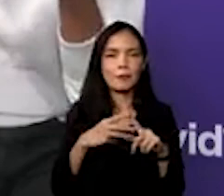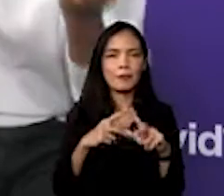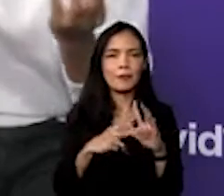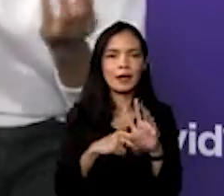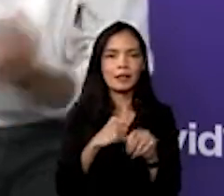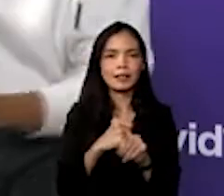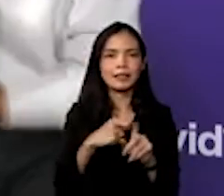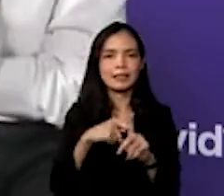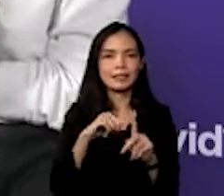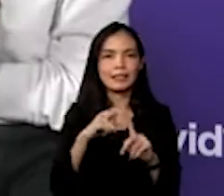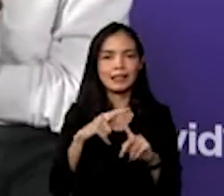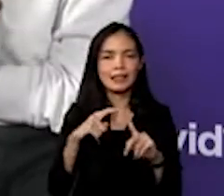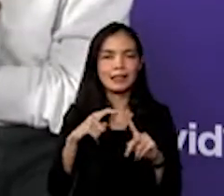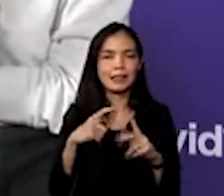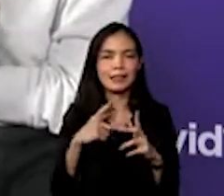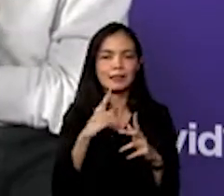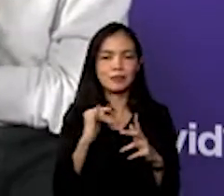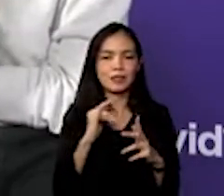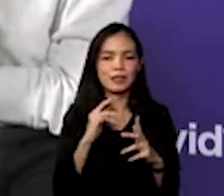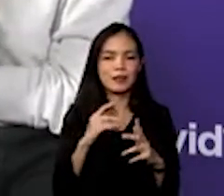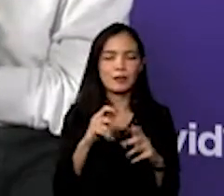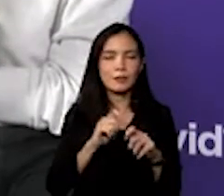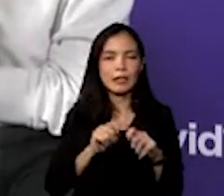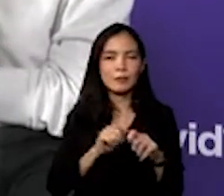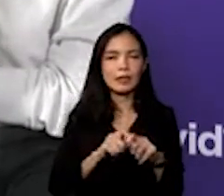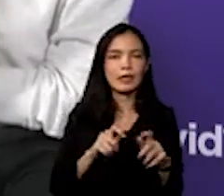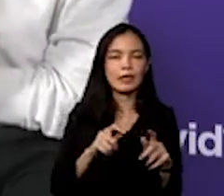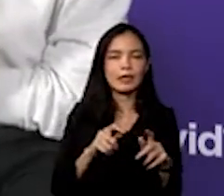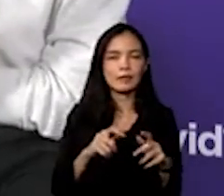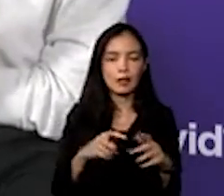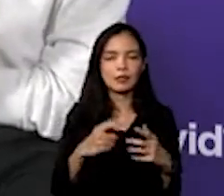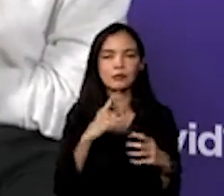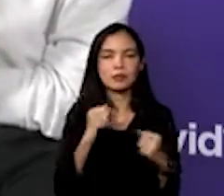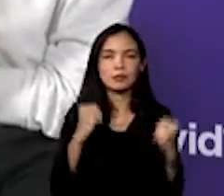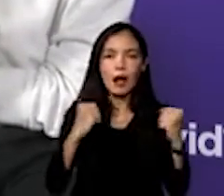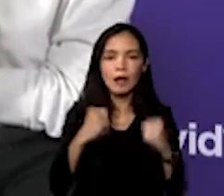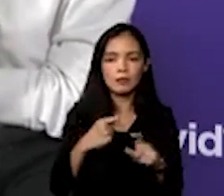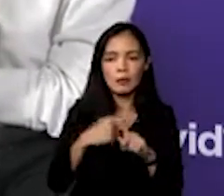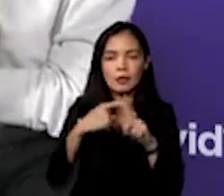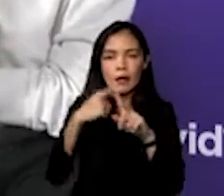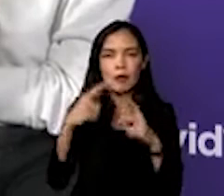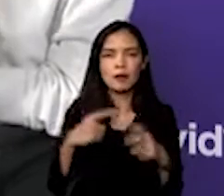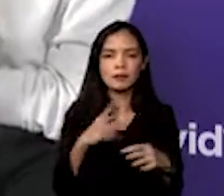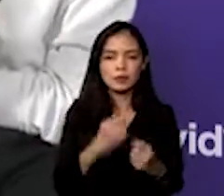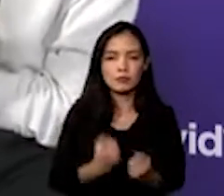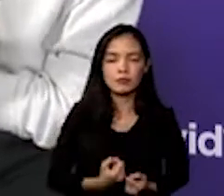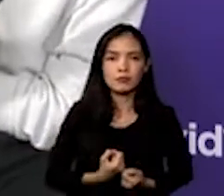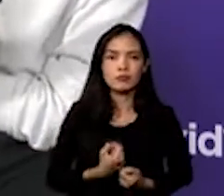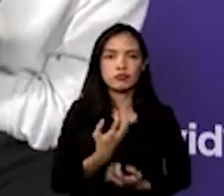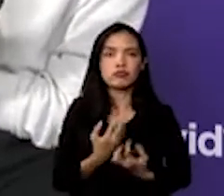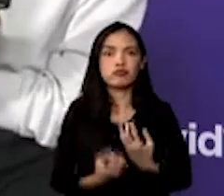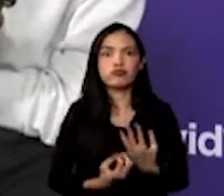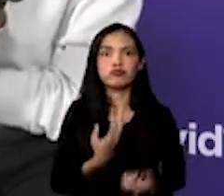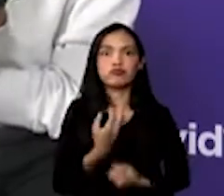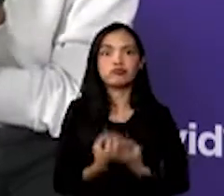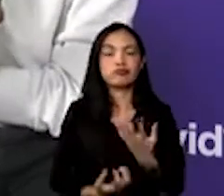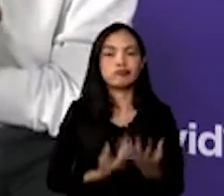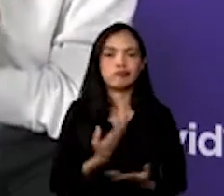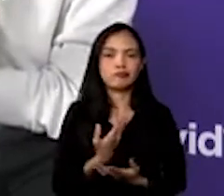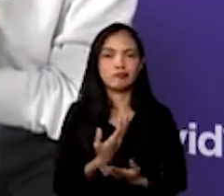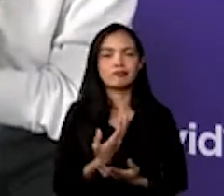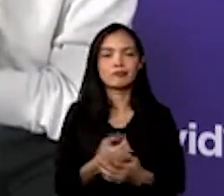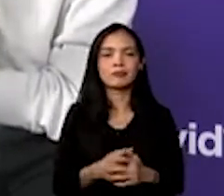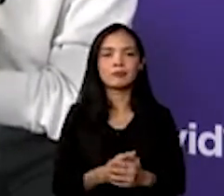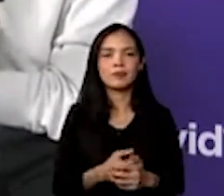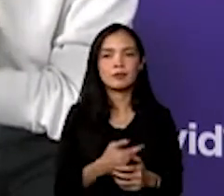mungkin jadi ya Pokoknya semangat terus buat teman-teman musisi dan buat para pemirsa yang di rumah please